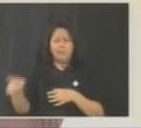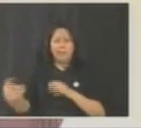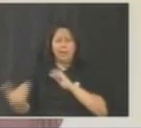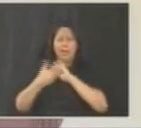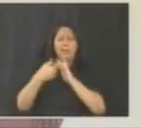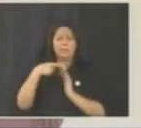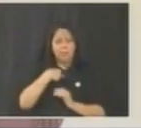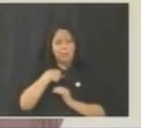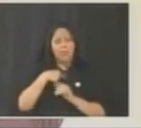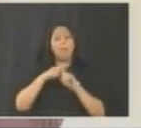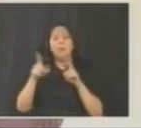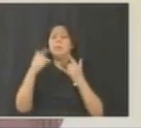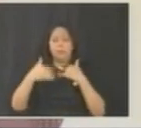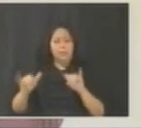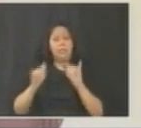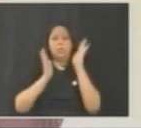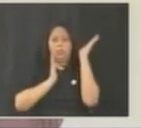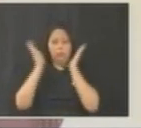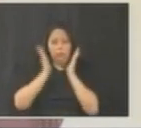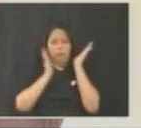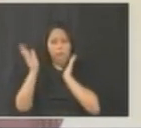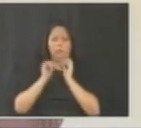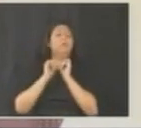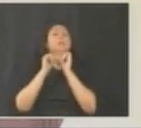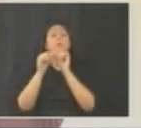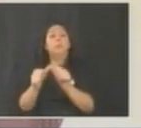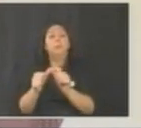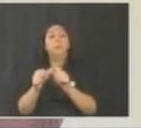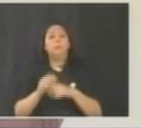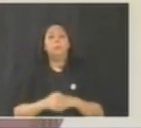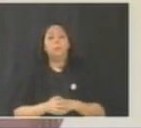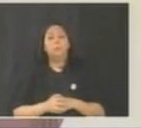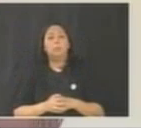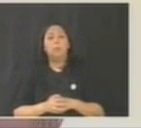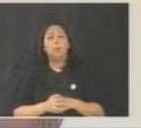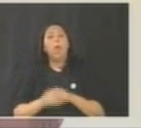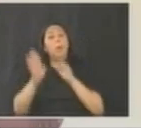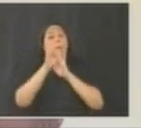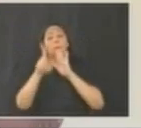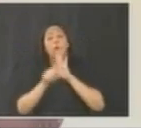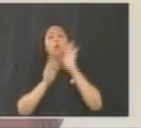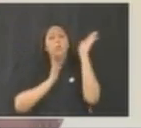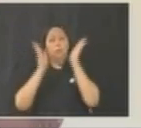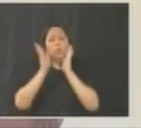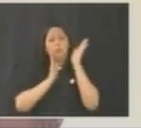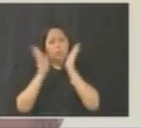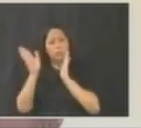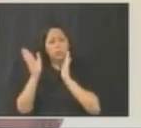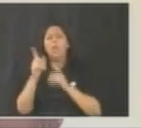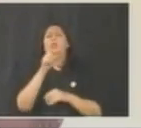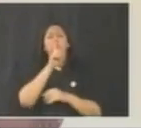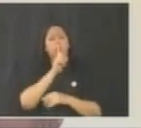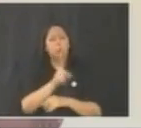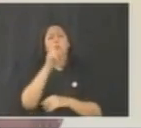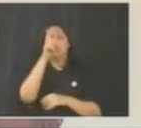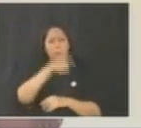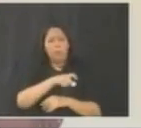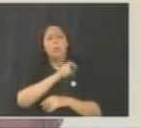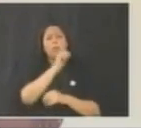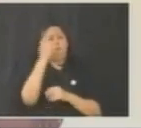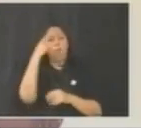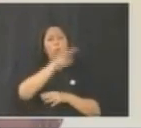Namulat tayo sa ganitong uri ng pagsisilbi at itutuloy natin habang